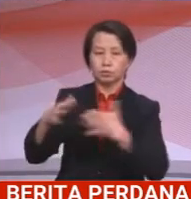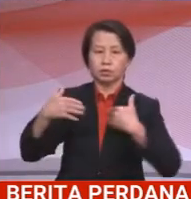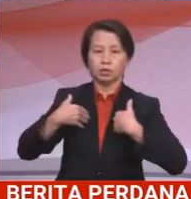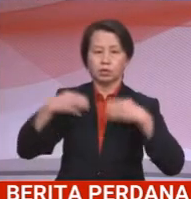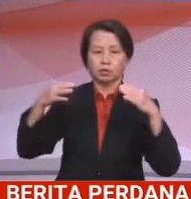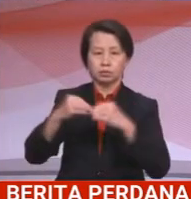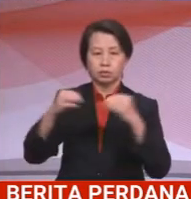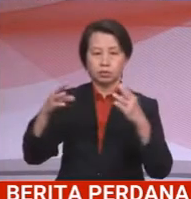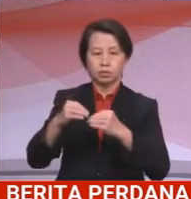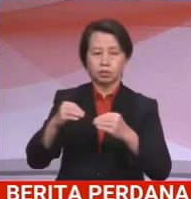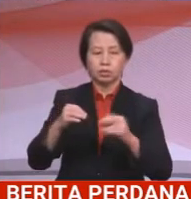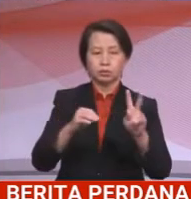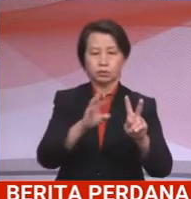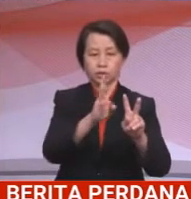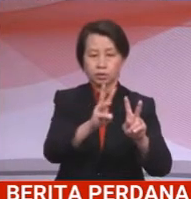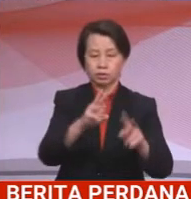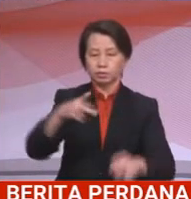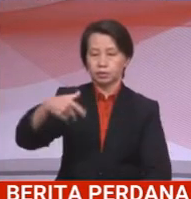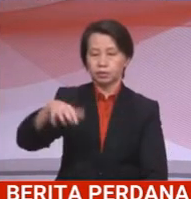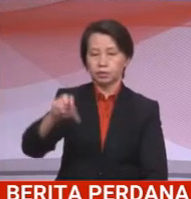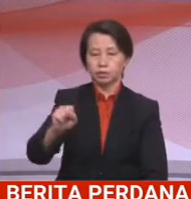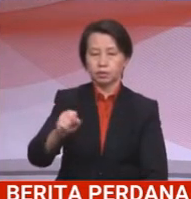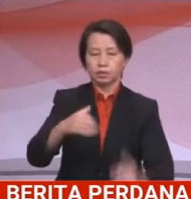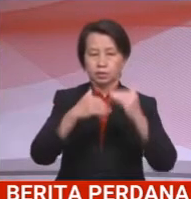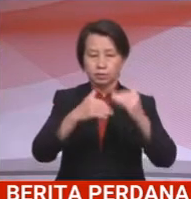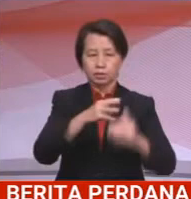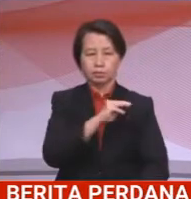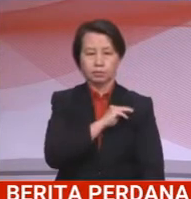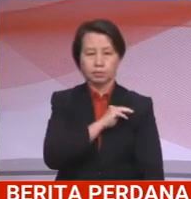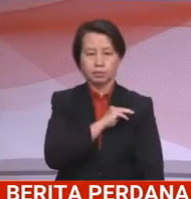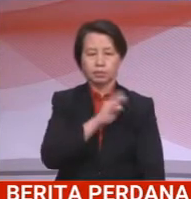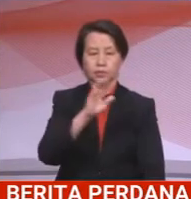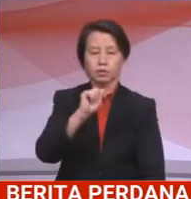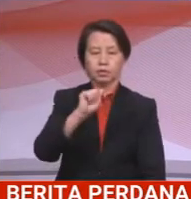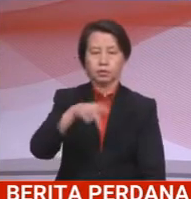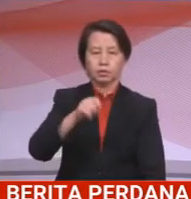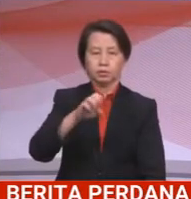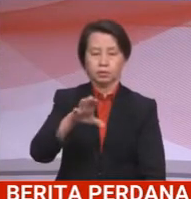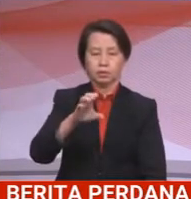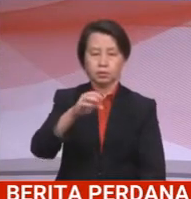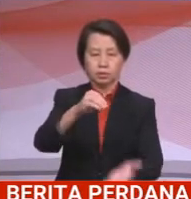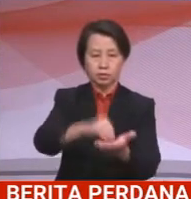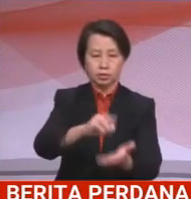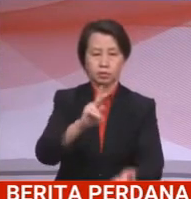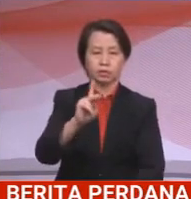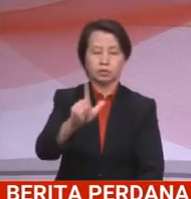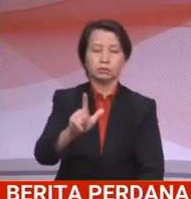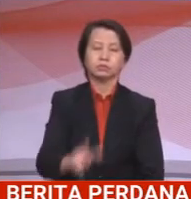mempengerusikan mesyuarat ke-26 PKS peringkat menteri-menteri di APEC di Ibu Negara.